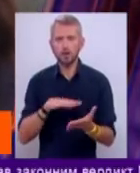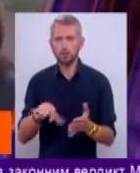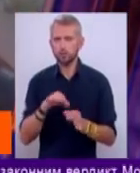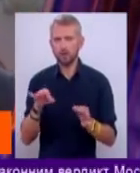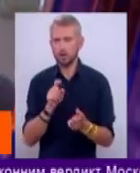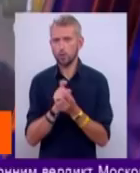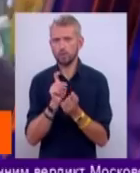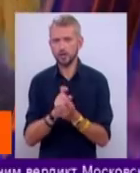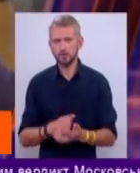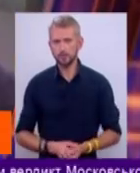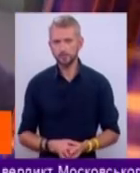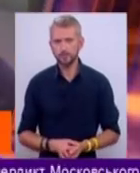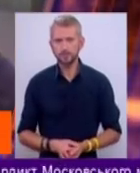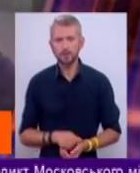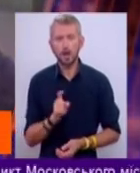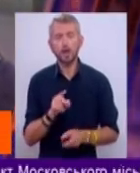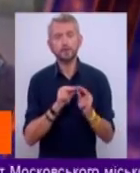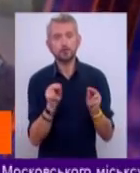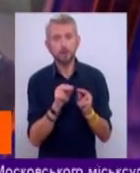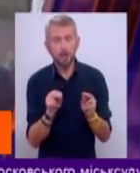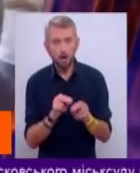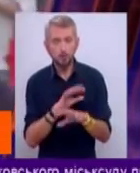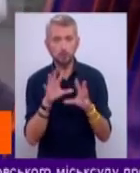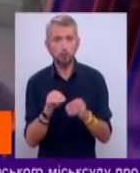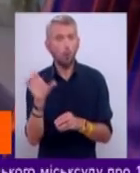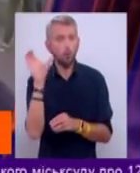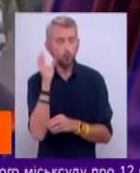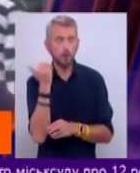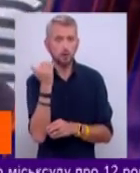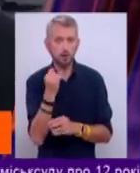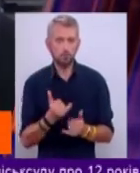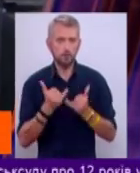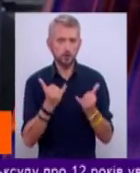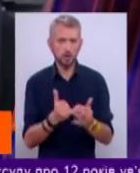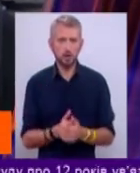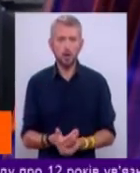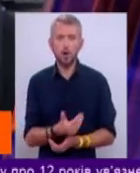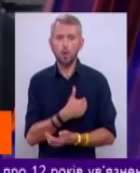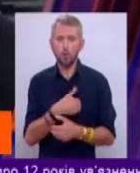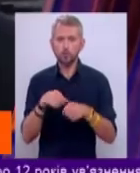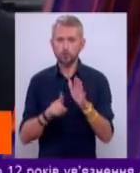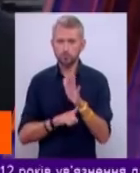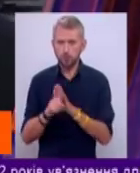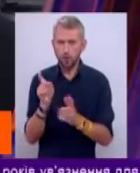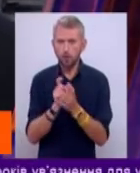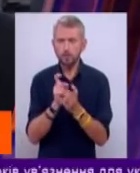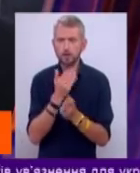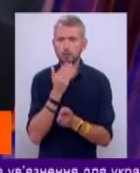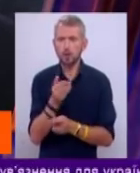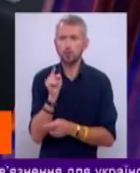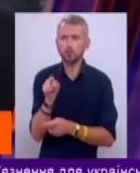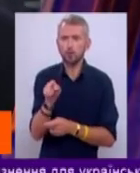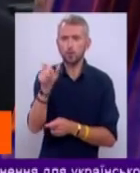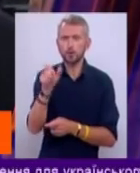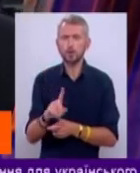ніяких конфліктів. А з вчителями, в принципі, слухати їх і поважати. Хочеш розв'язати конфлікт, запитай тої чи тої